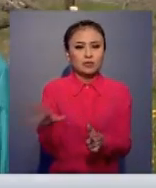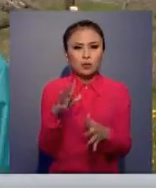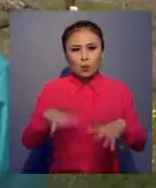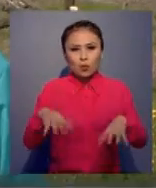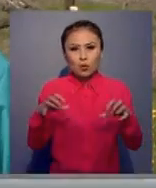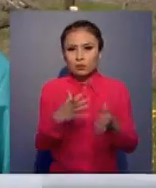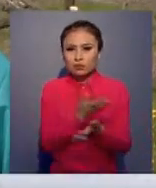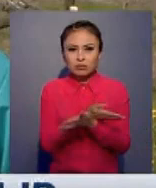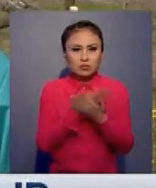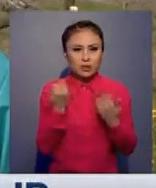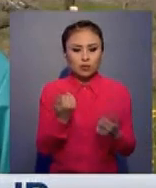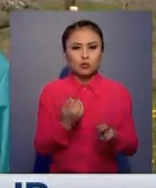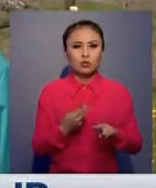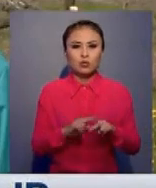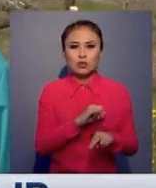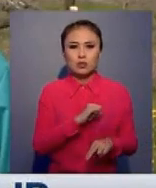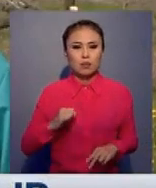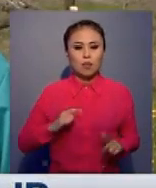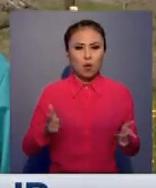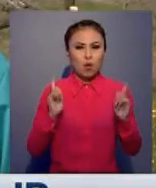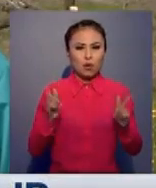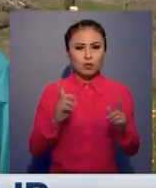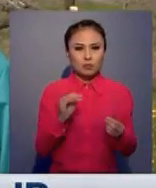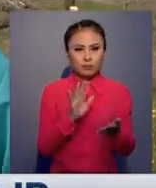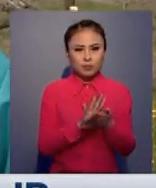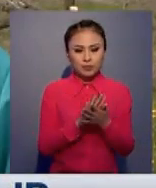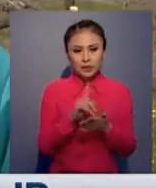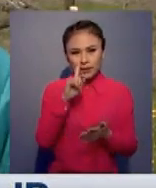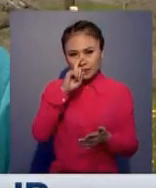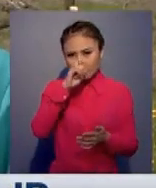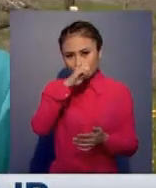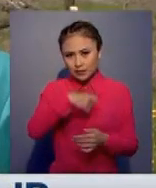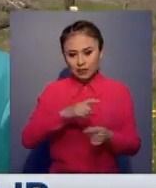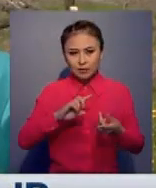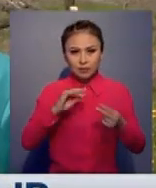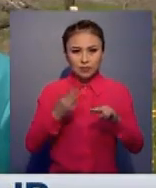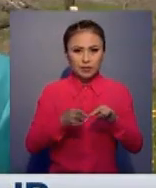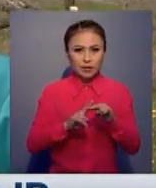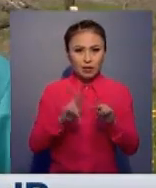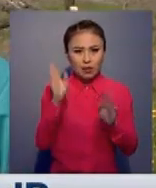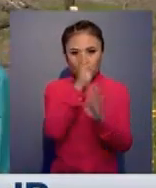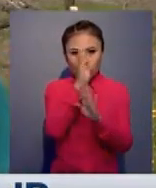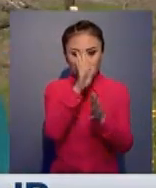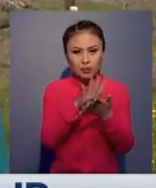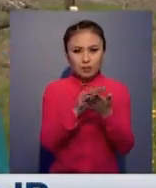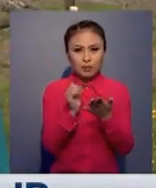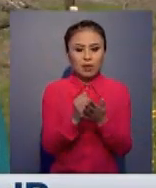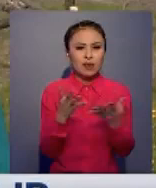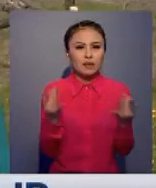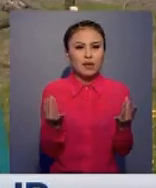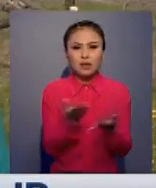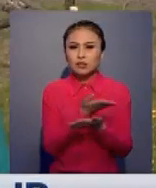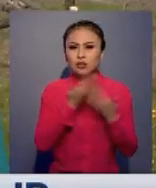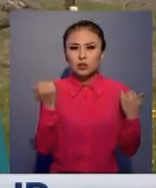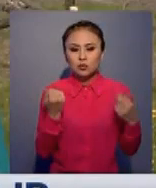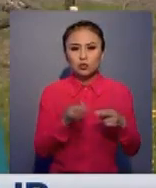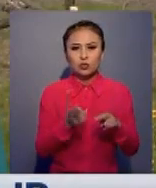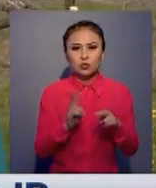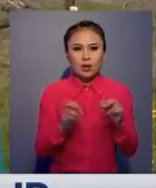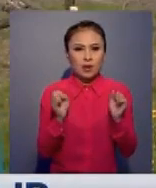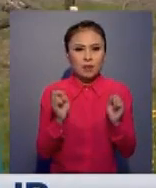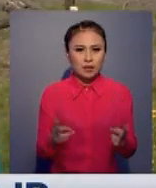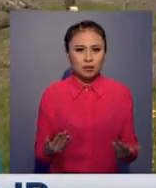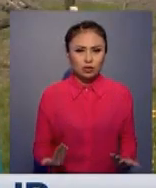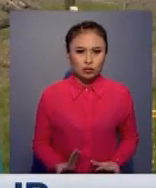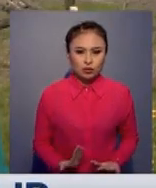сорғы қызметін атқарған. Енді топырақ қышқылданып, сәйкесінше ауаның ылғалдылығы жоғалды. Экологиялық тұрғыдан қауіп төніп